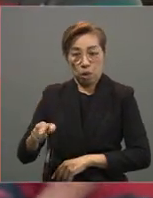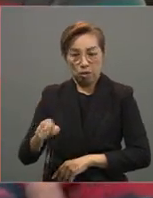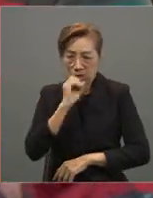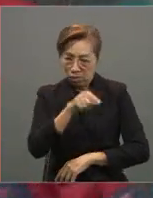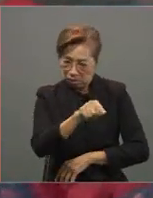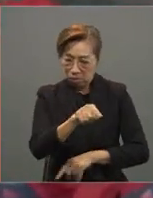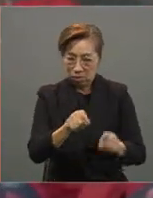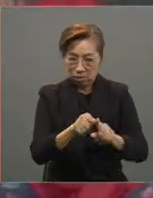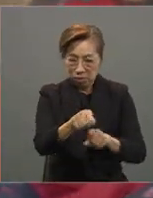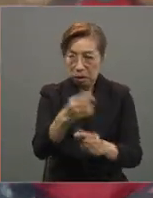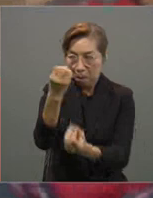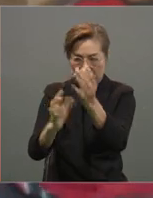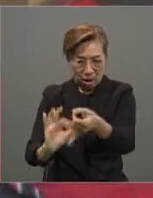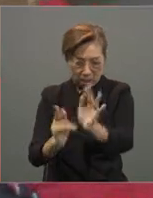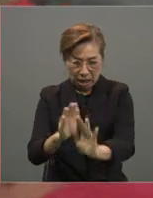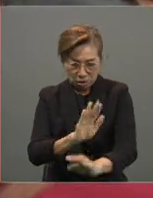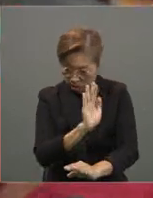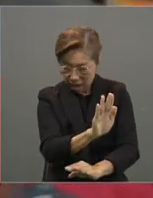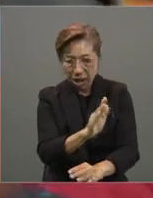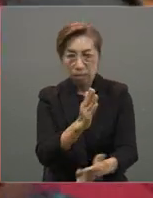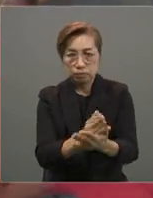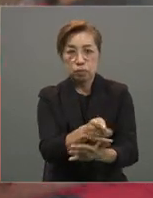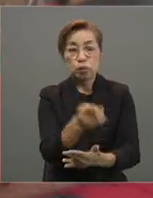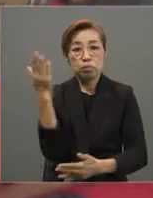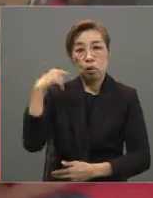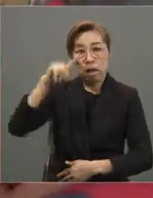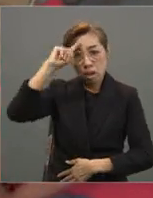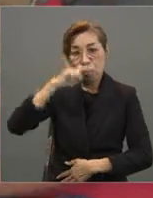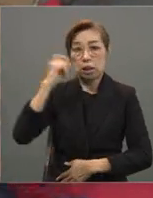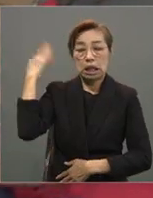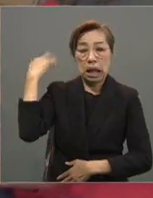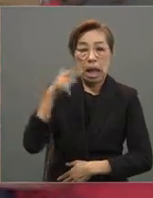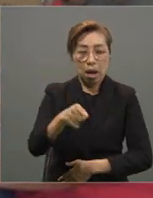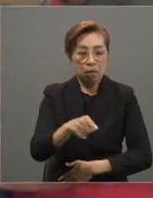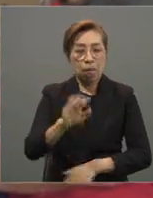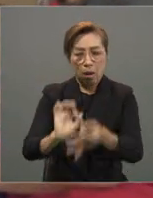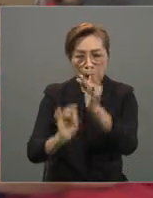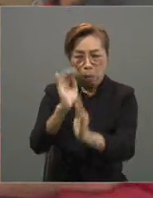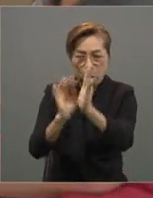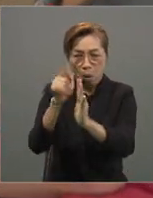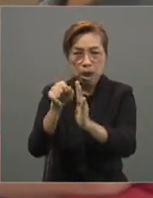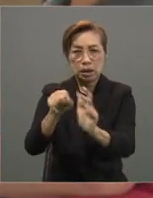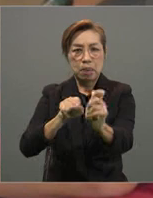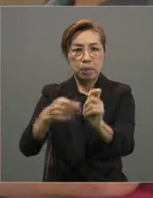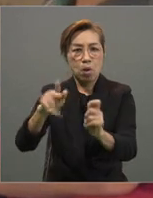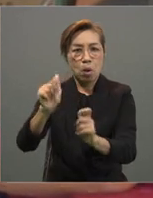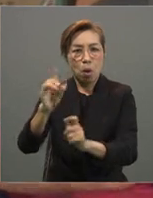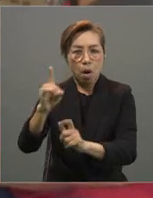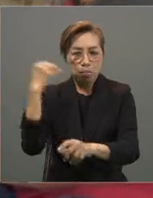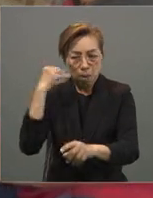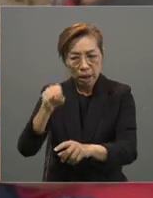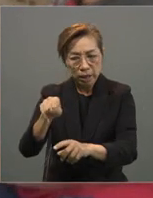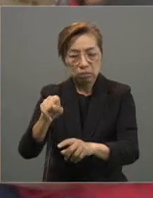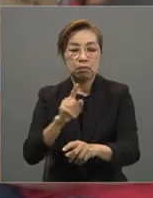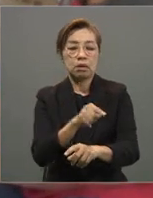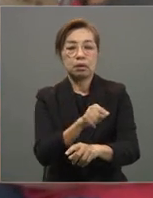บ้านงดการเผาเพื่อหาของป่าหลังจากที่ในช่วงสัปดาห์ที่ผ่านมาครับเกิดไฟป่าลุกลามขึ้นในอำเภอฮอดแล้วหลายครั้งโดยชาว